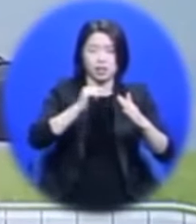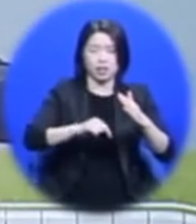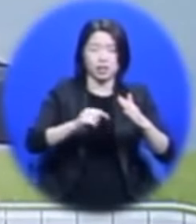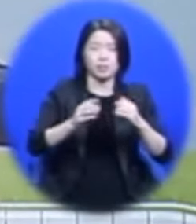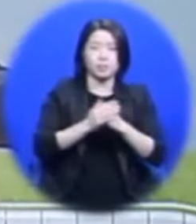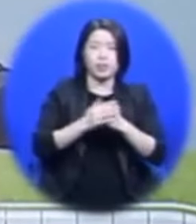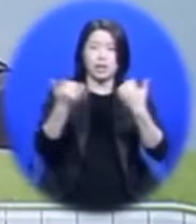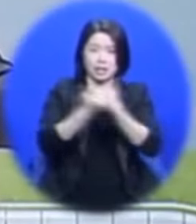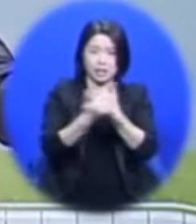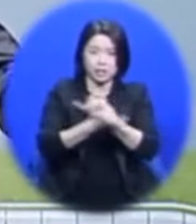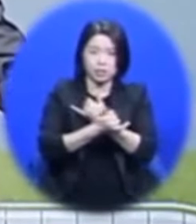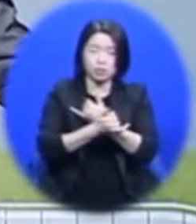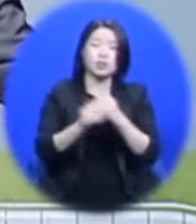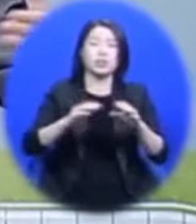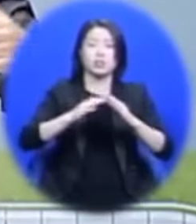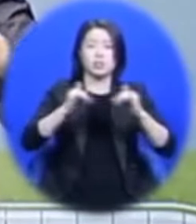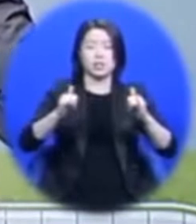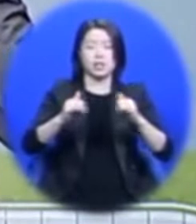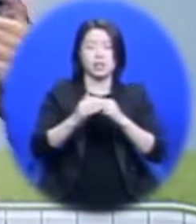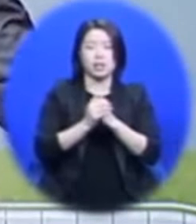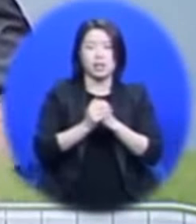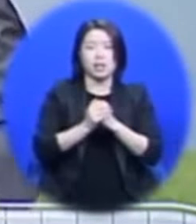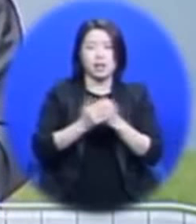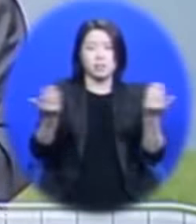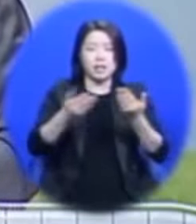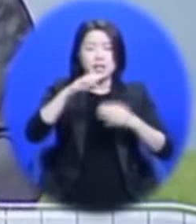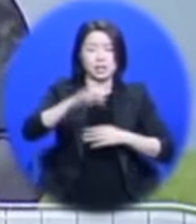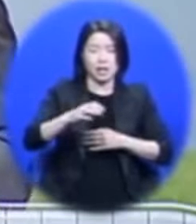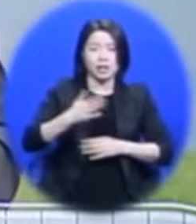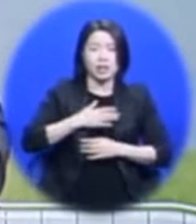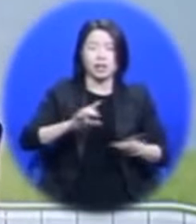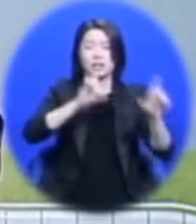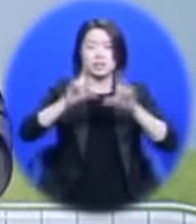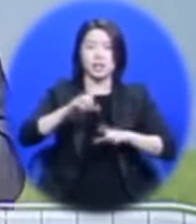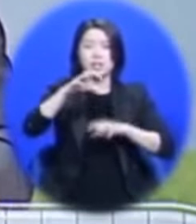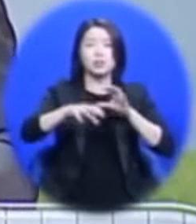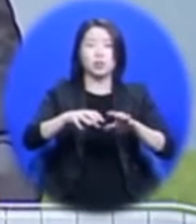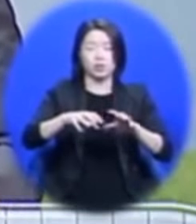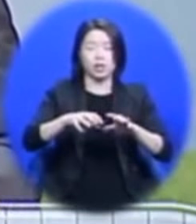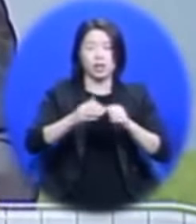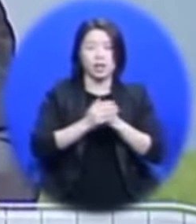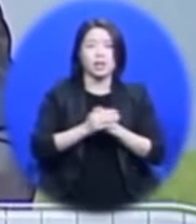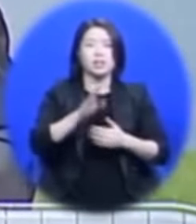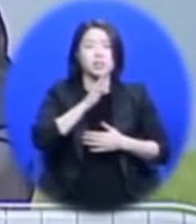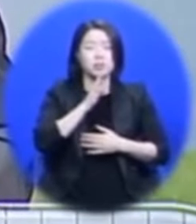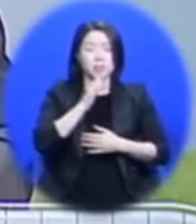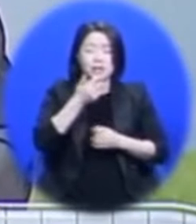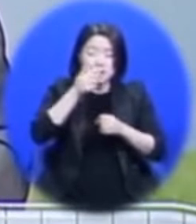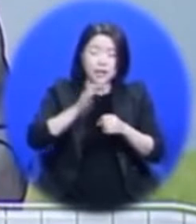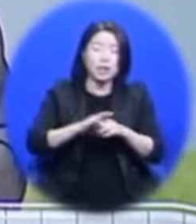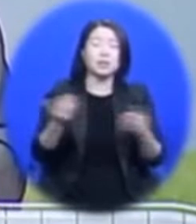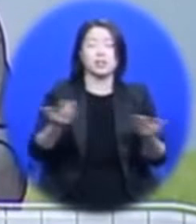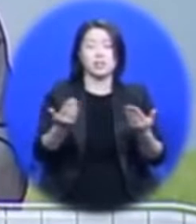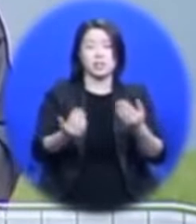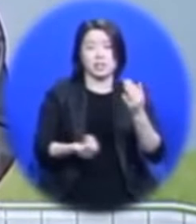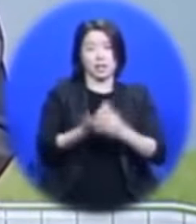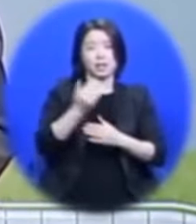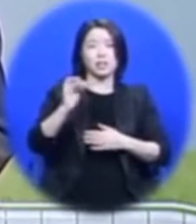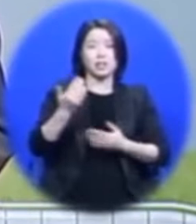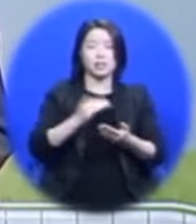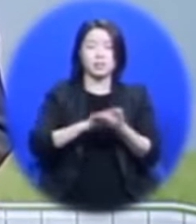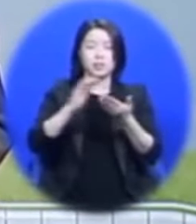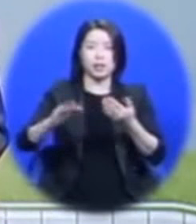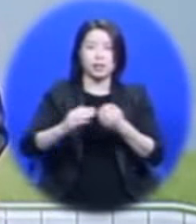일가 친척 사이에 직장과 내가 사는 동네에 정말 기가 막힌 일들이 벌어지게 되는